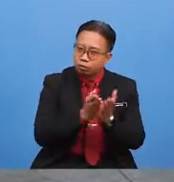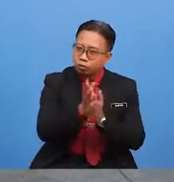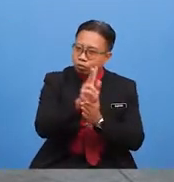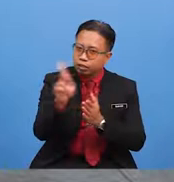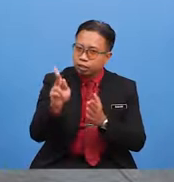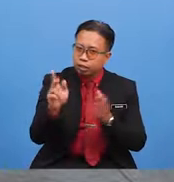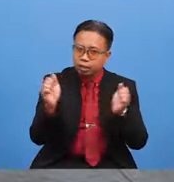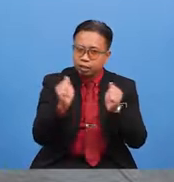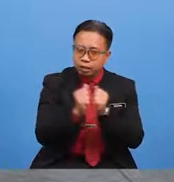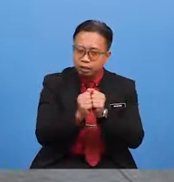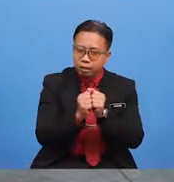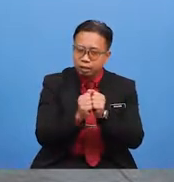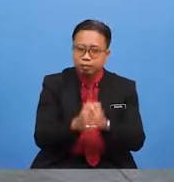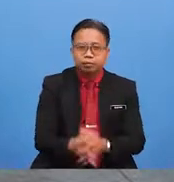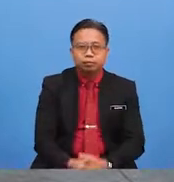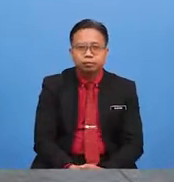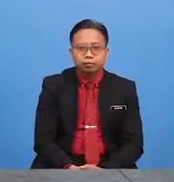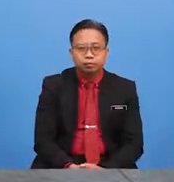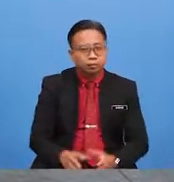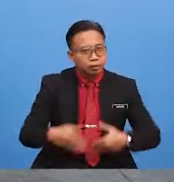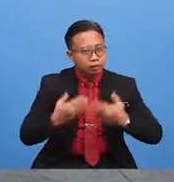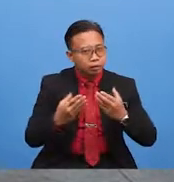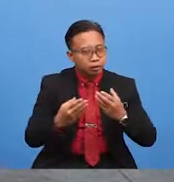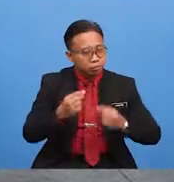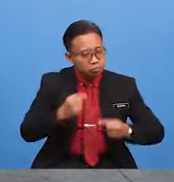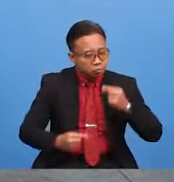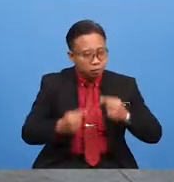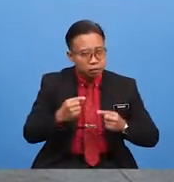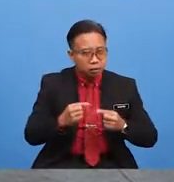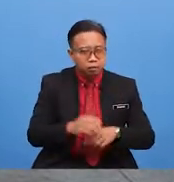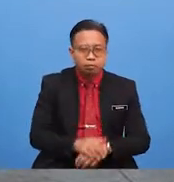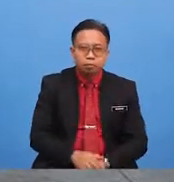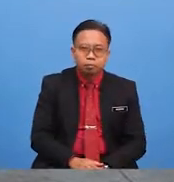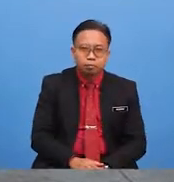lagi dengan sesi apresiasi bagi aliran gaya Baroque.